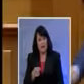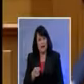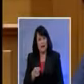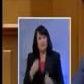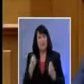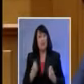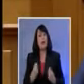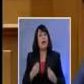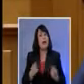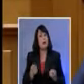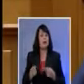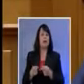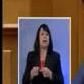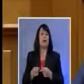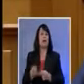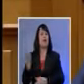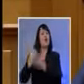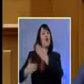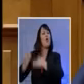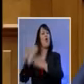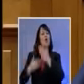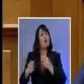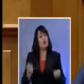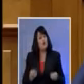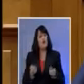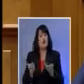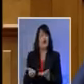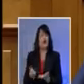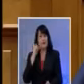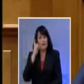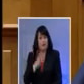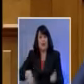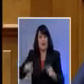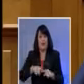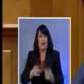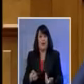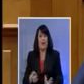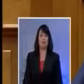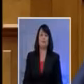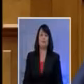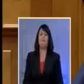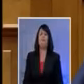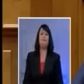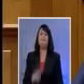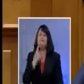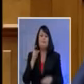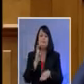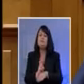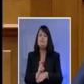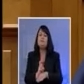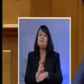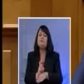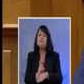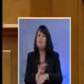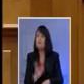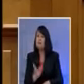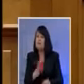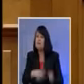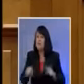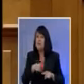καλά όλα τα προηγούμενα χρόνια. Τι σας έχει μείνει λοιπόν για να πείσετε πως η